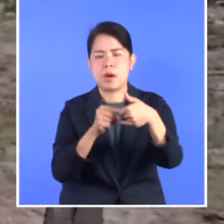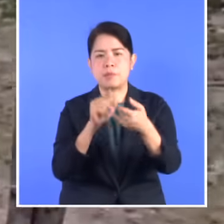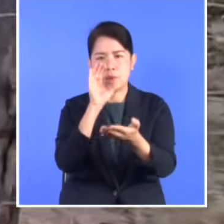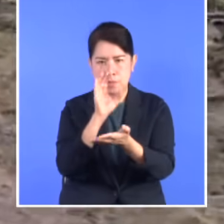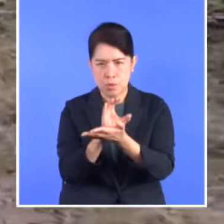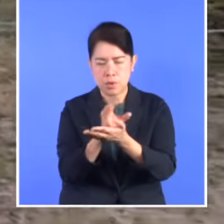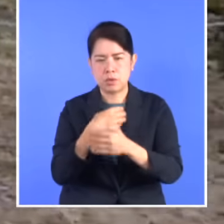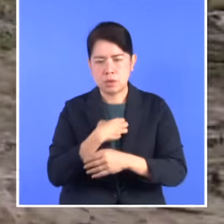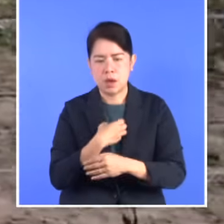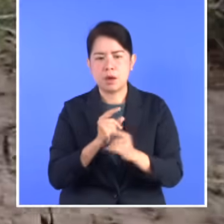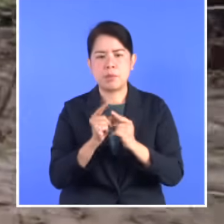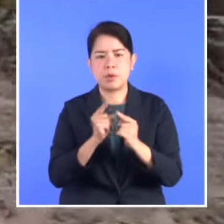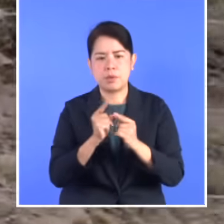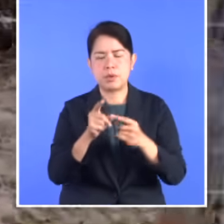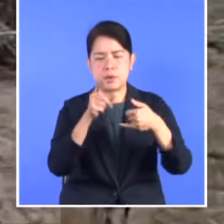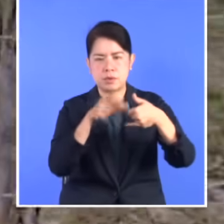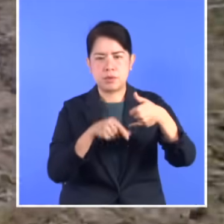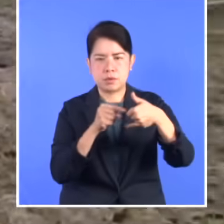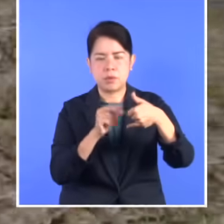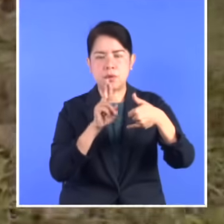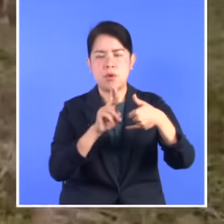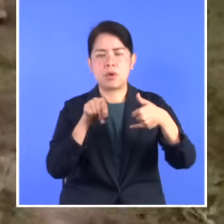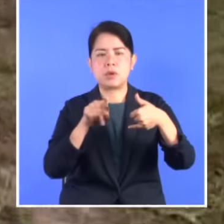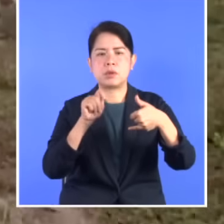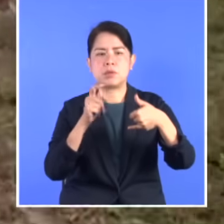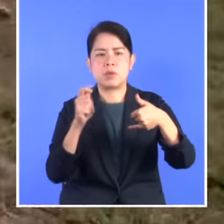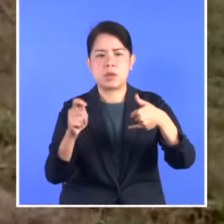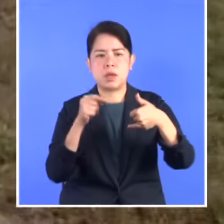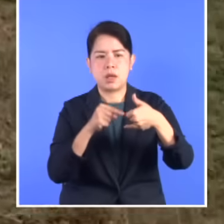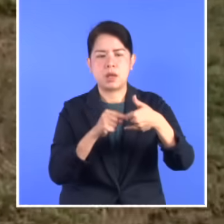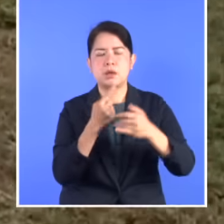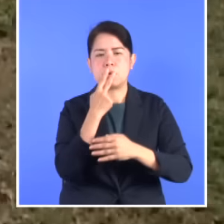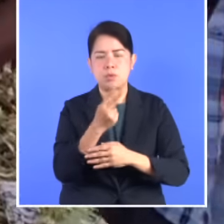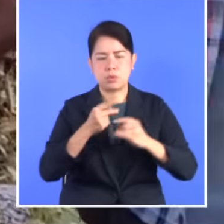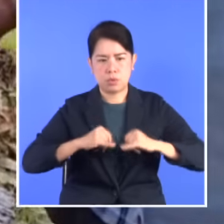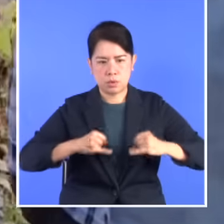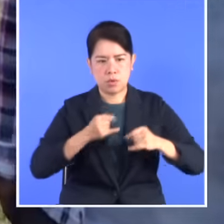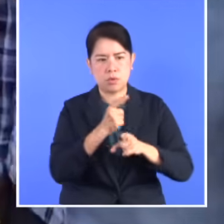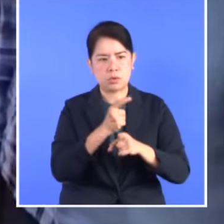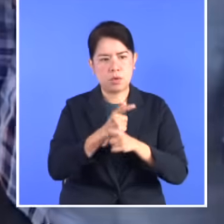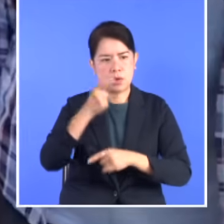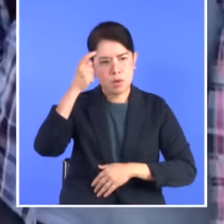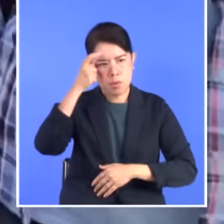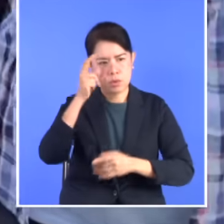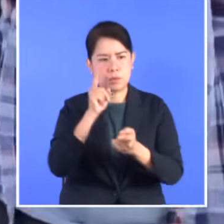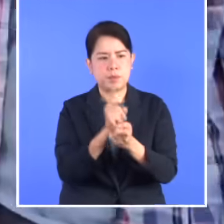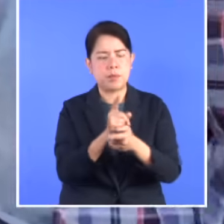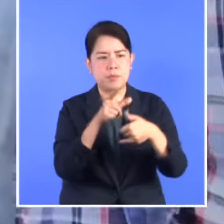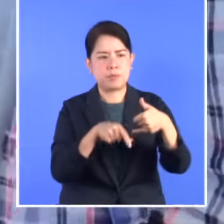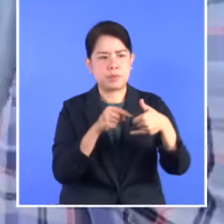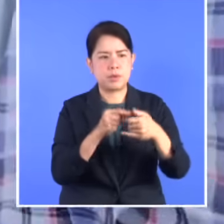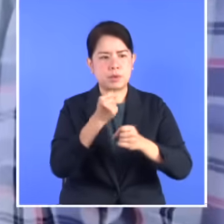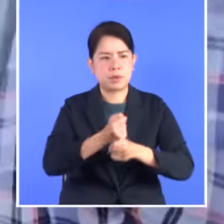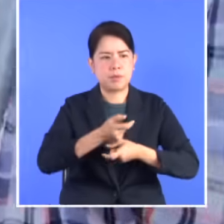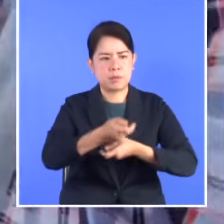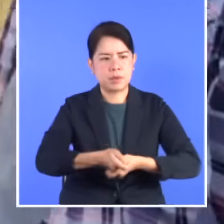ฮะร้อยตำรวจเอกสุรสิทธิ์เอื้อจิตเจ้าของวัวนี่นะครับไปหาที่บริเวณบ้านเนี่ยซึ่งก็ทำสวนแล้วก็